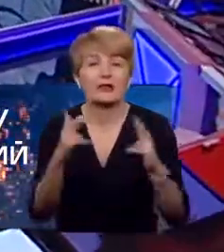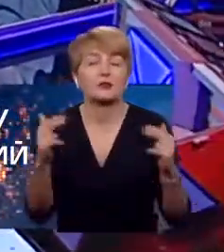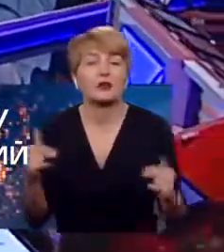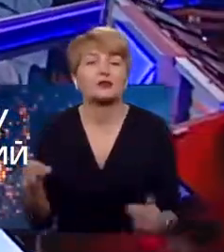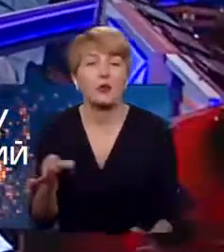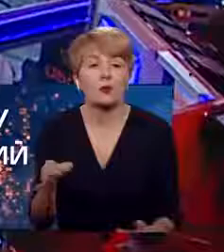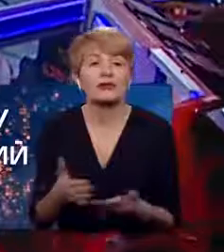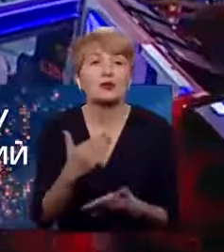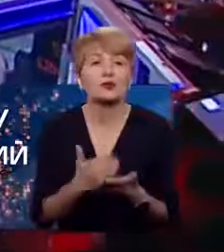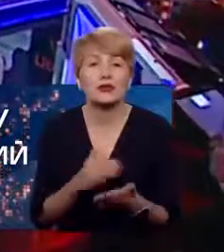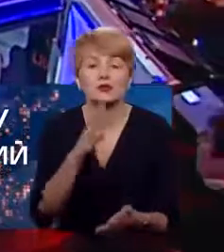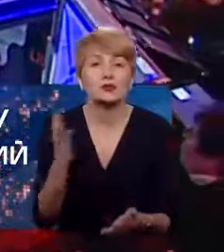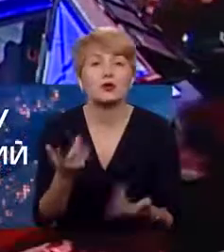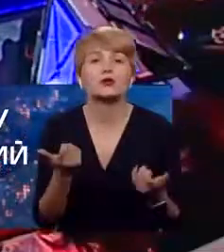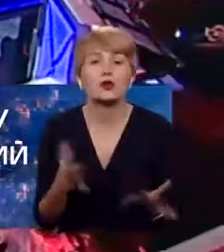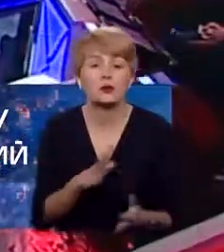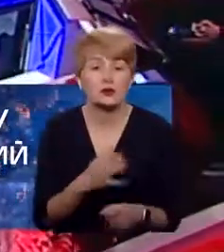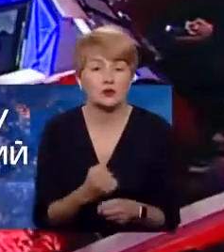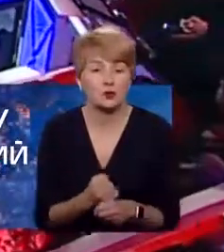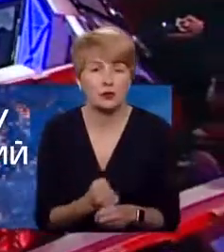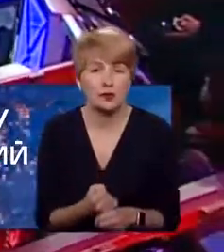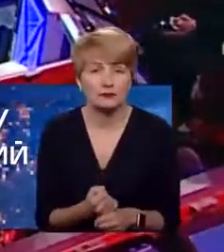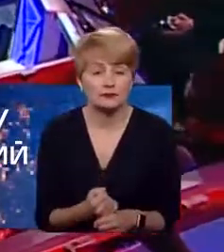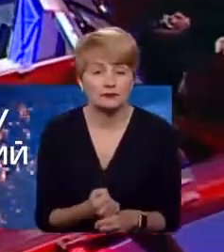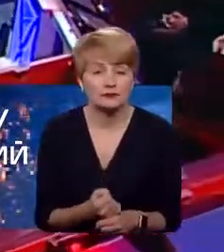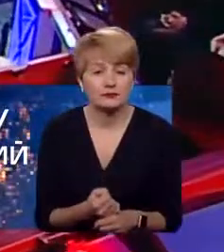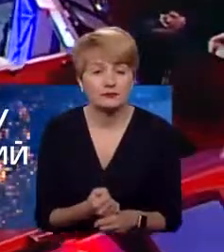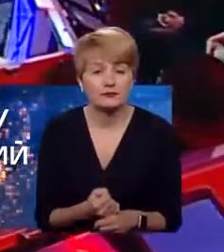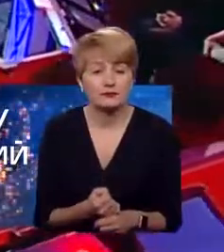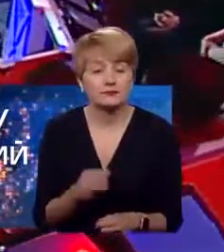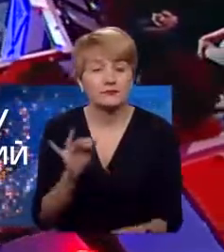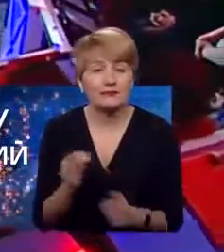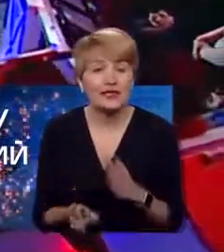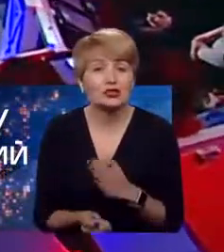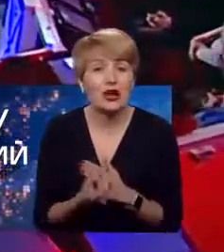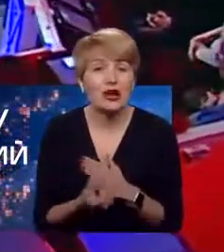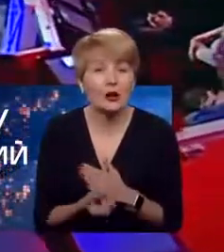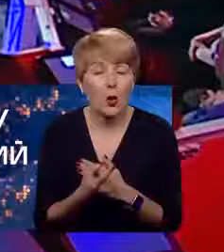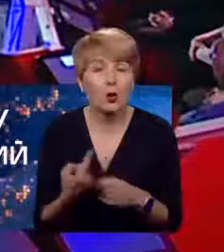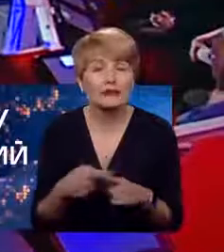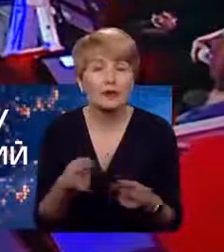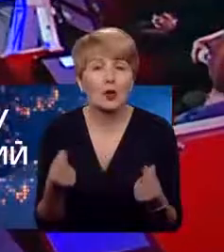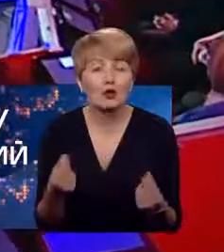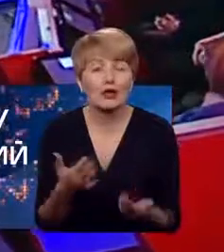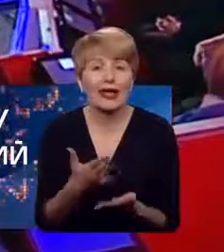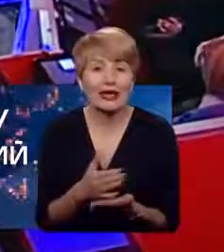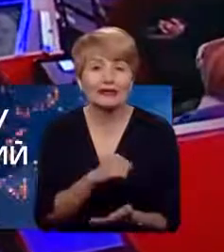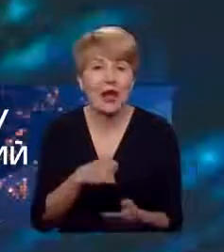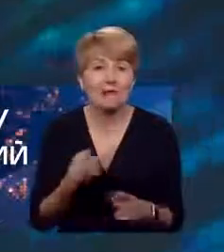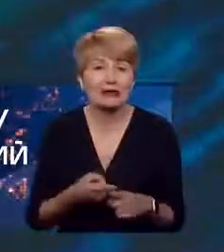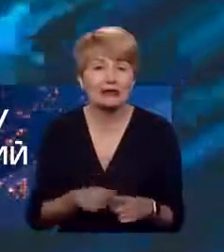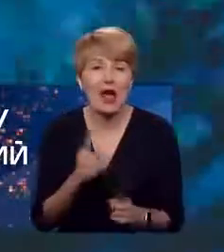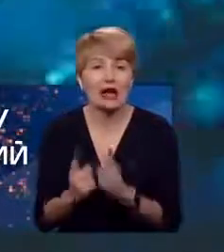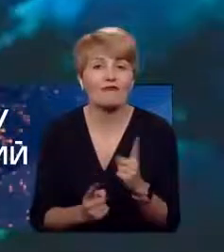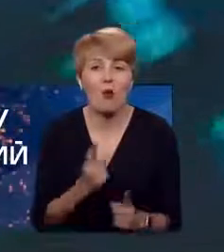було зроблено останні 4 роки. Це дуже цікавий прецедент. І джерелом цих грошей є саме ця реформа.